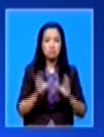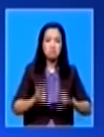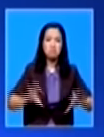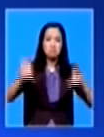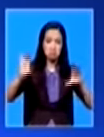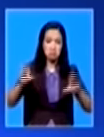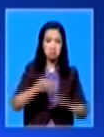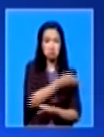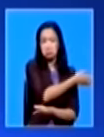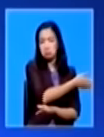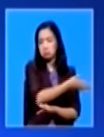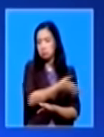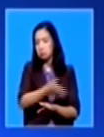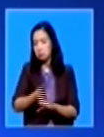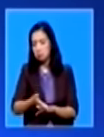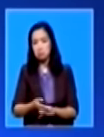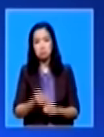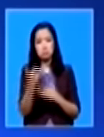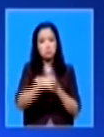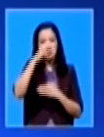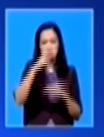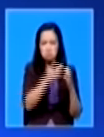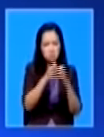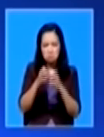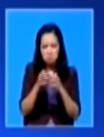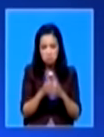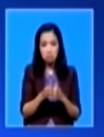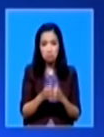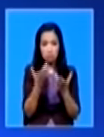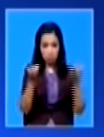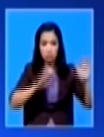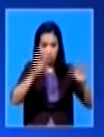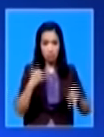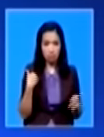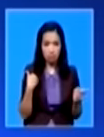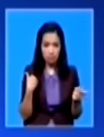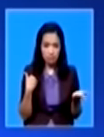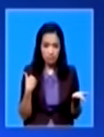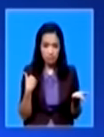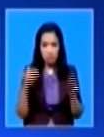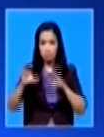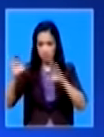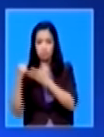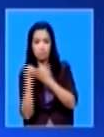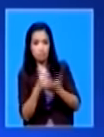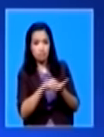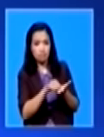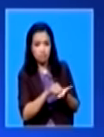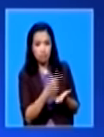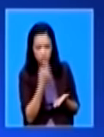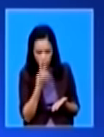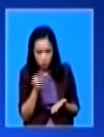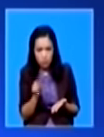านมาประชาธิปไตยไหมที่บ้านเมืองวุ่นวายมีปัญหามาทั้งหมดที่ผมต้องเข้ามาแก้เนี่ยรัฐบาลอะไรทำไว้แล้วผมมาทำแก้หรือเปล่านี่ดู